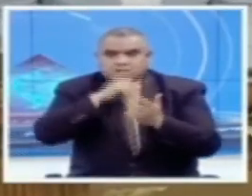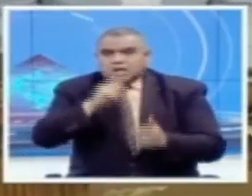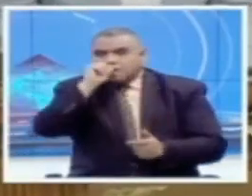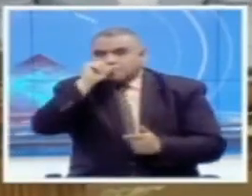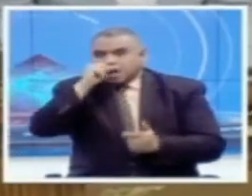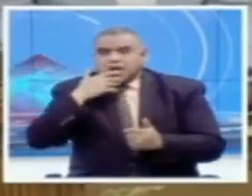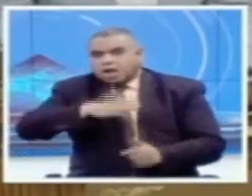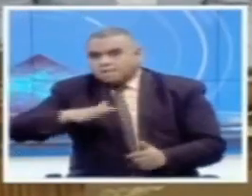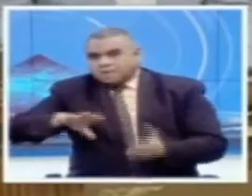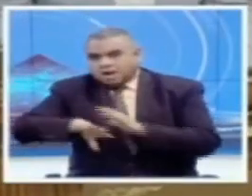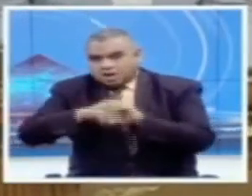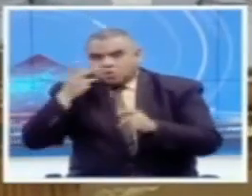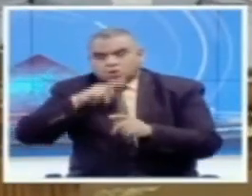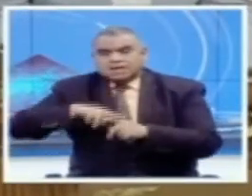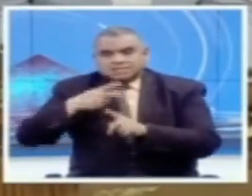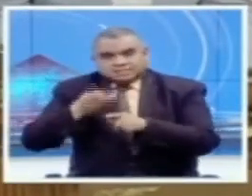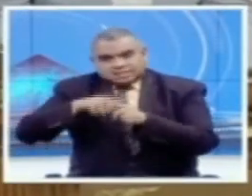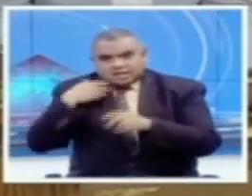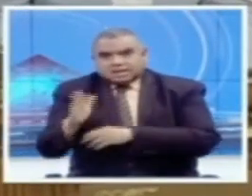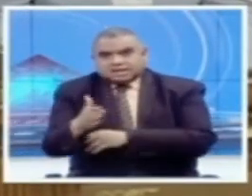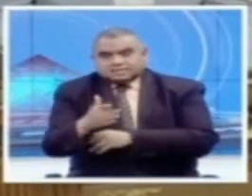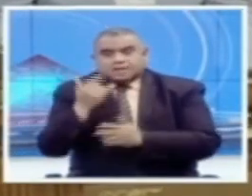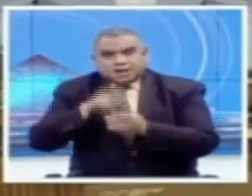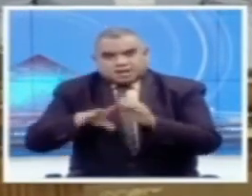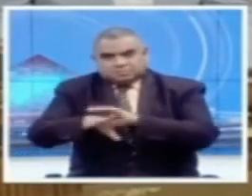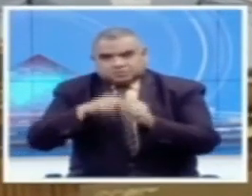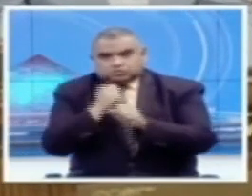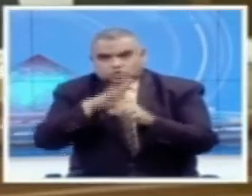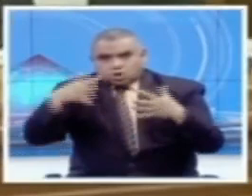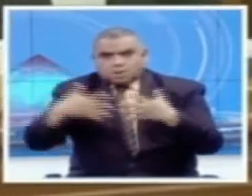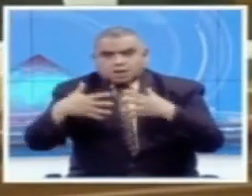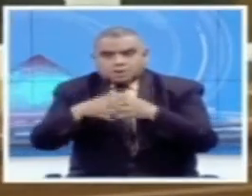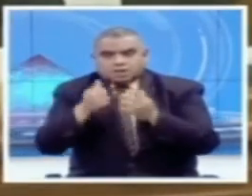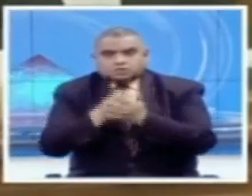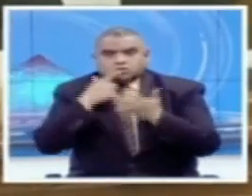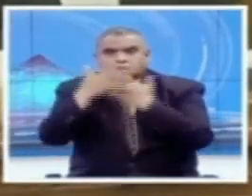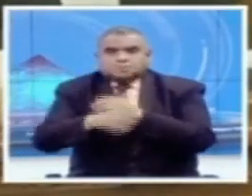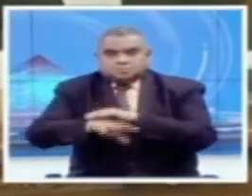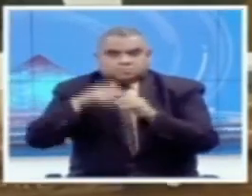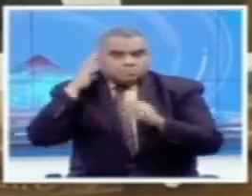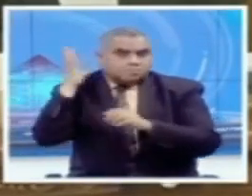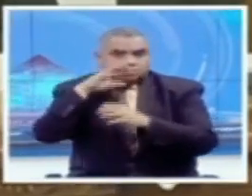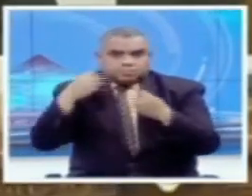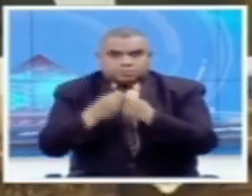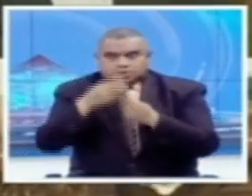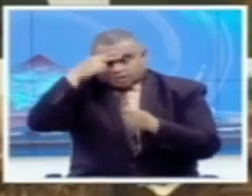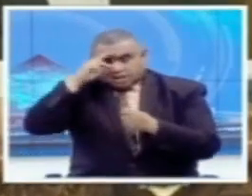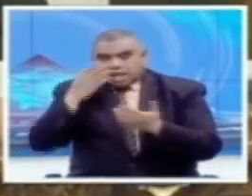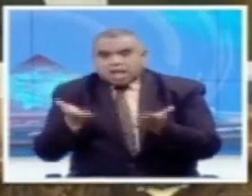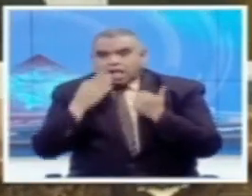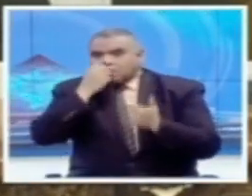البحر والإنتاج السمكي، توجه من الدولة المصرية لتنفيذ مشروعات ضخمة للهيدروجين